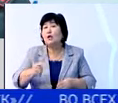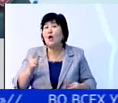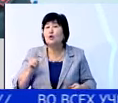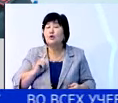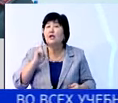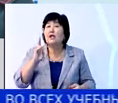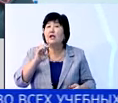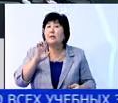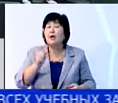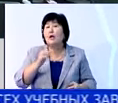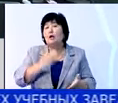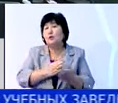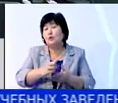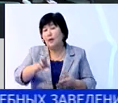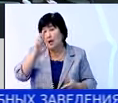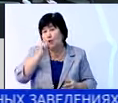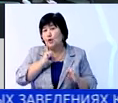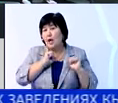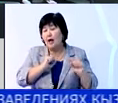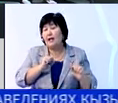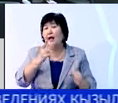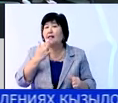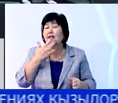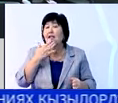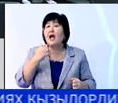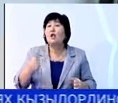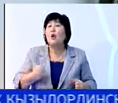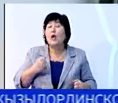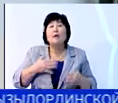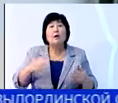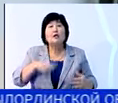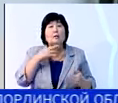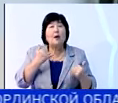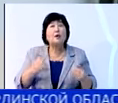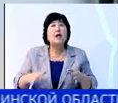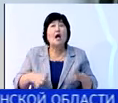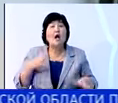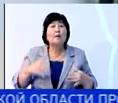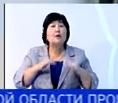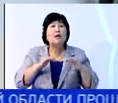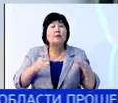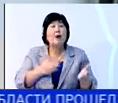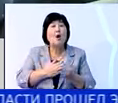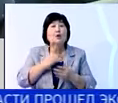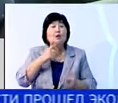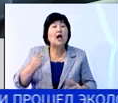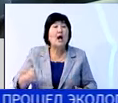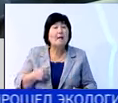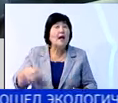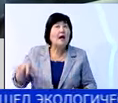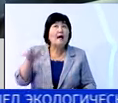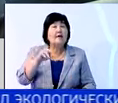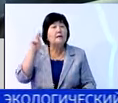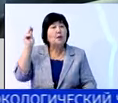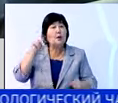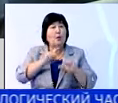КНБ, службу государственной охраны и национальную гвардию. Большое внимание уделяется подготовке ребят к службе в армии. Во всех